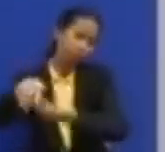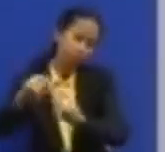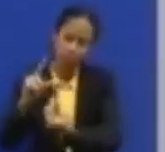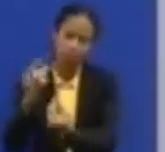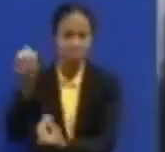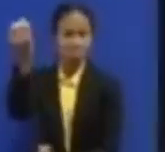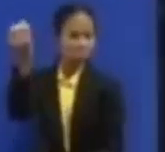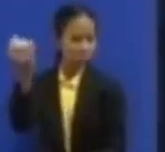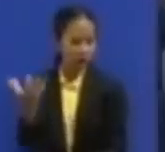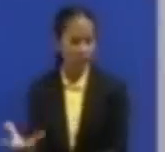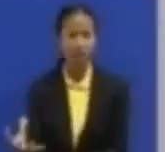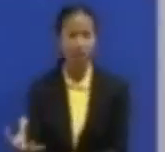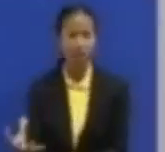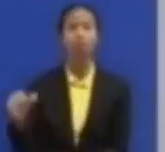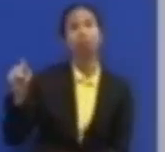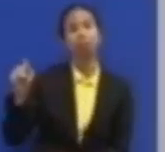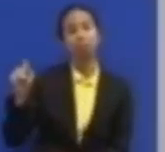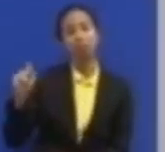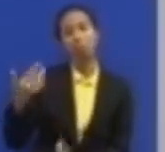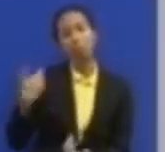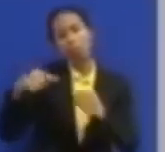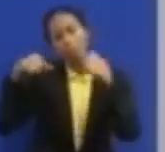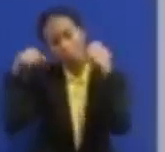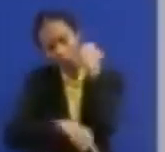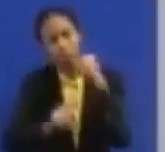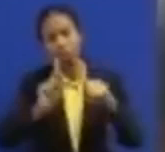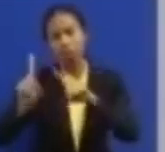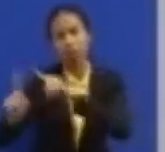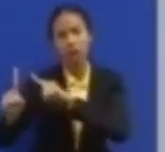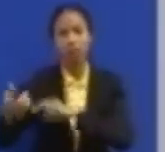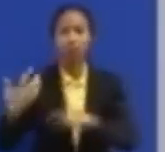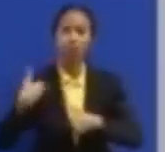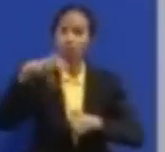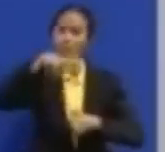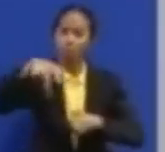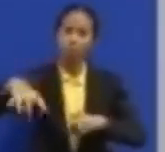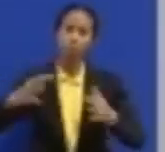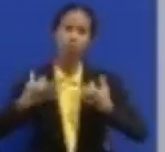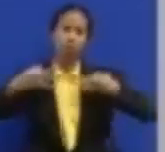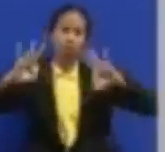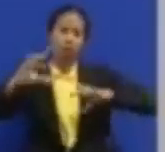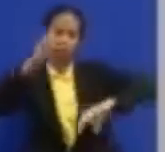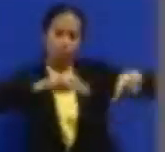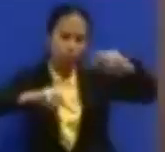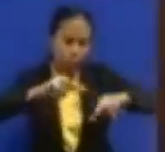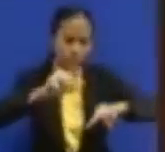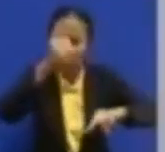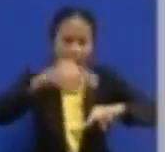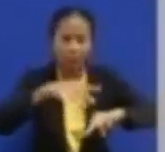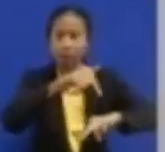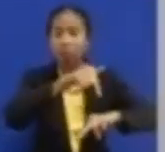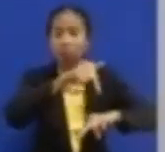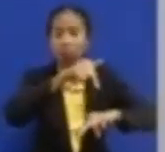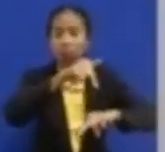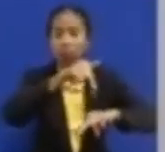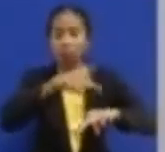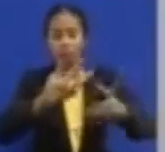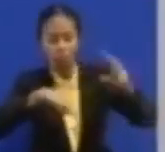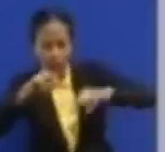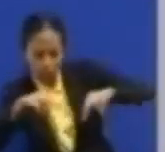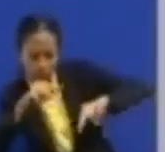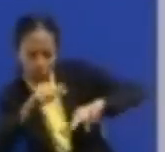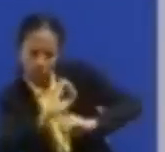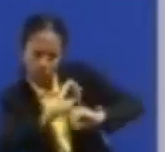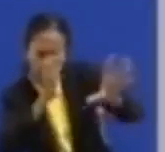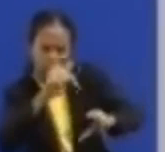าลมีการคอร์รัปชันที่องค์กรอิสระไม่สามารถที่จะตรวจหรือดำเนินการเพื่อหาความโปร่งใ